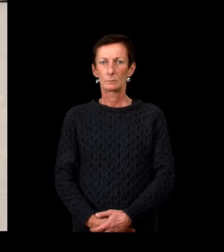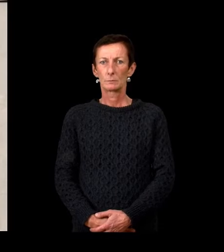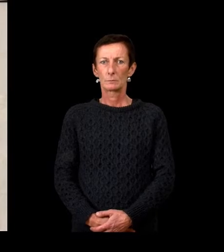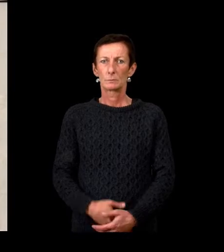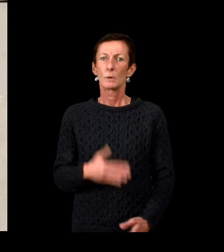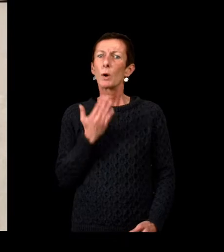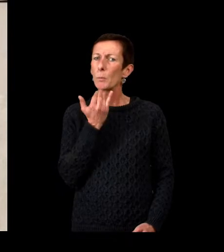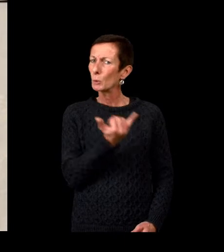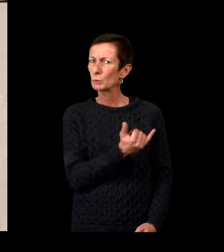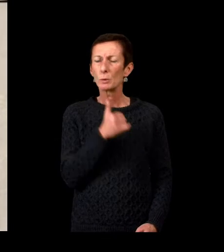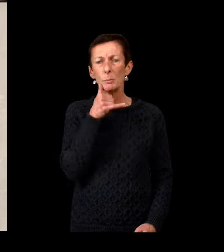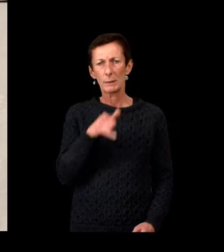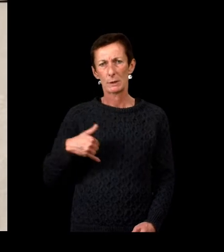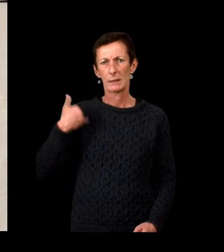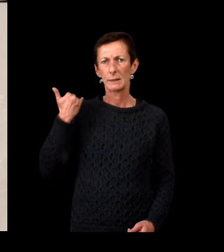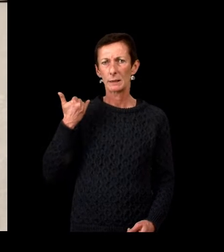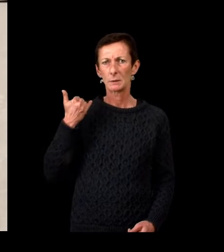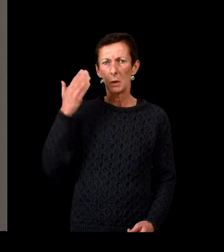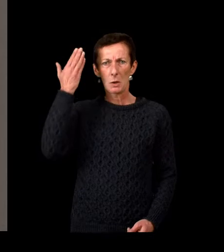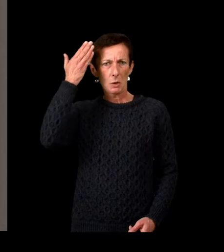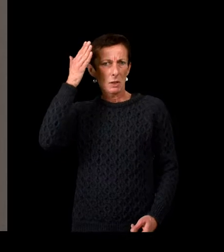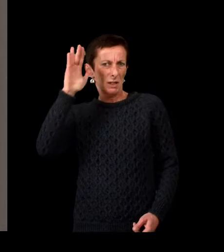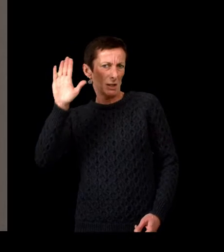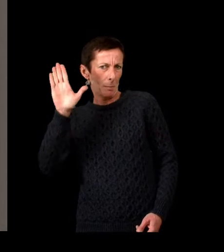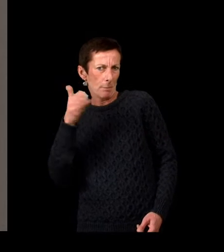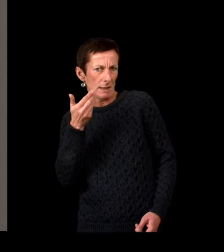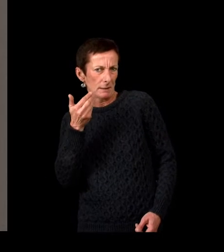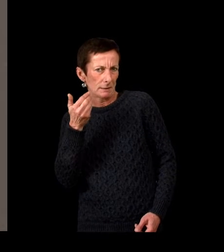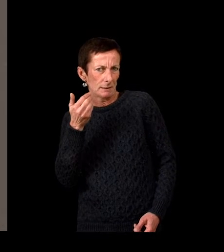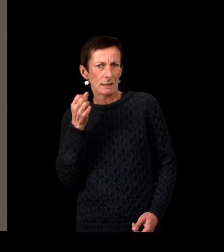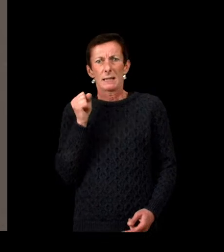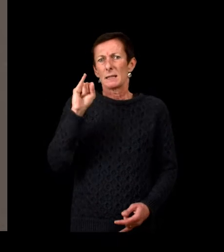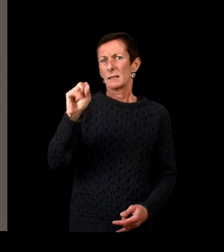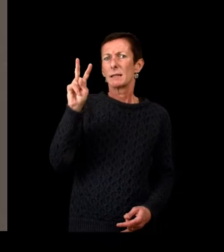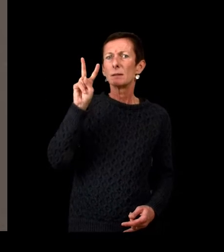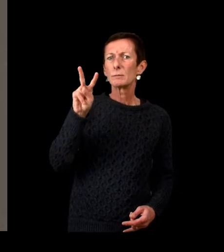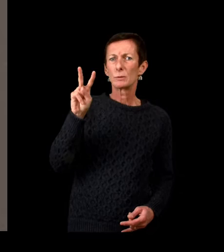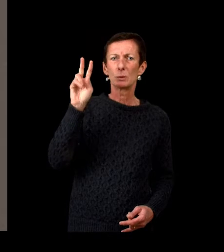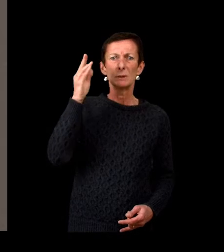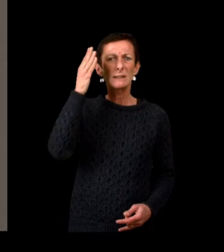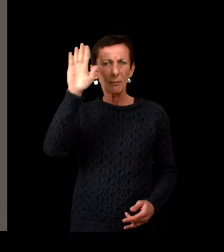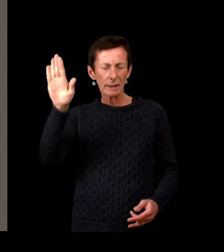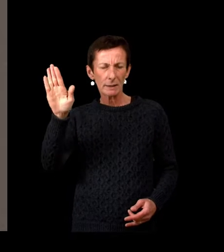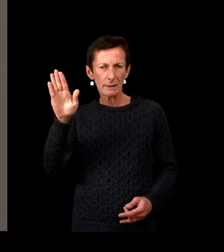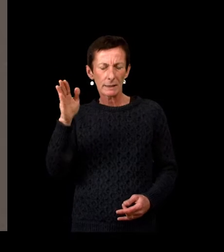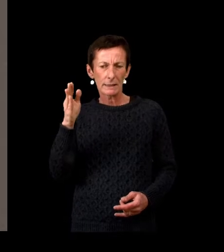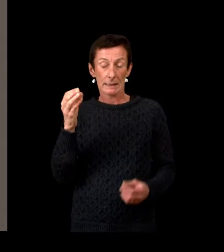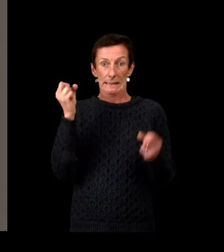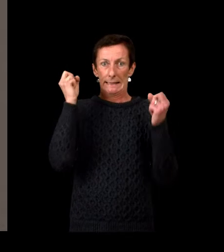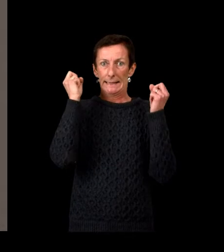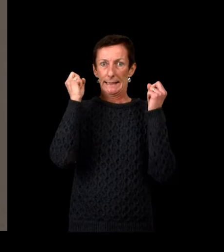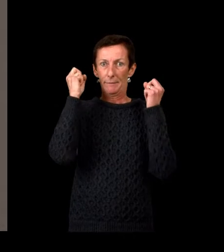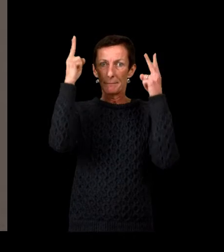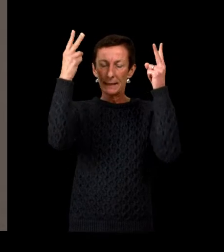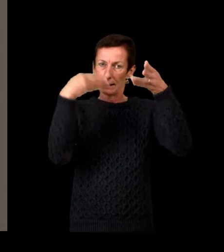Bonjour, mademoiselle Anna. Je ne sais pas si vous avez des nouvelles de monsieur Sam, mais vous savez qu'il vit dans une coquille?